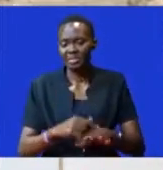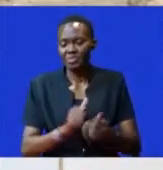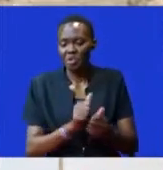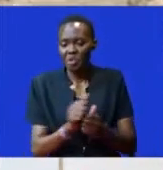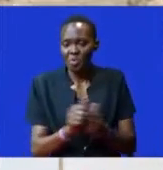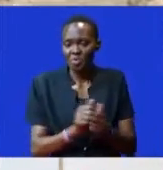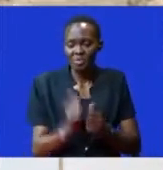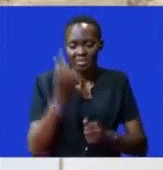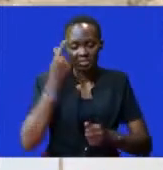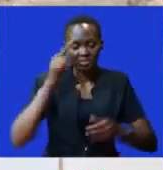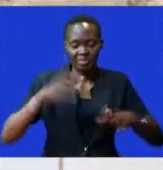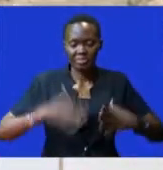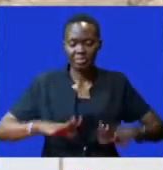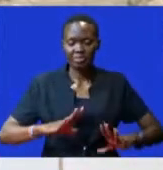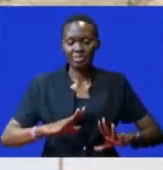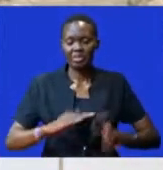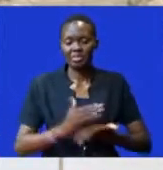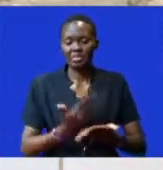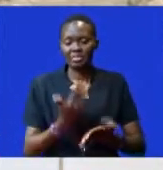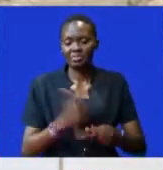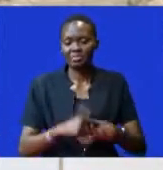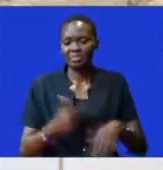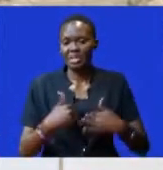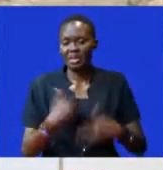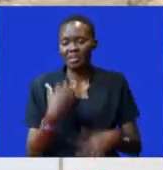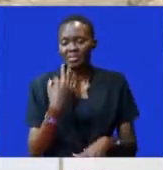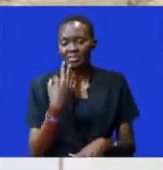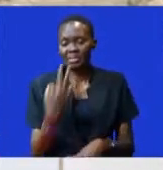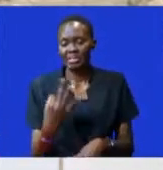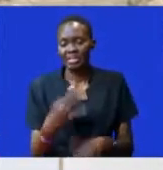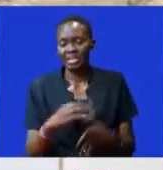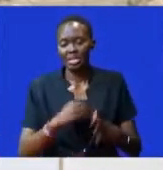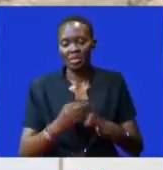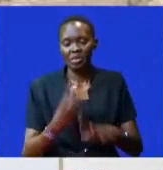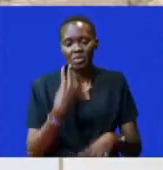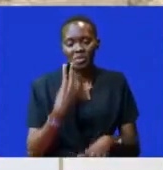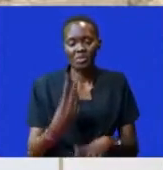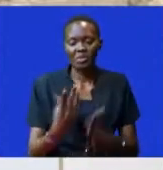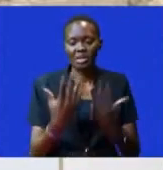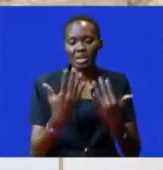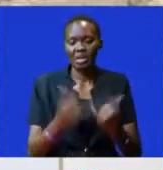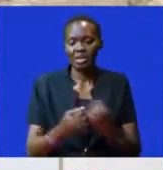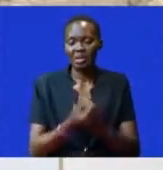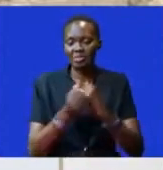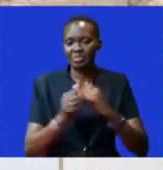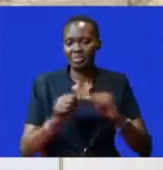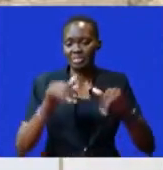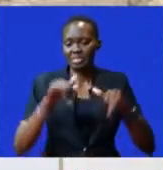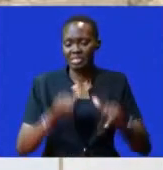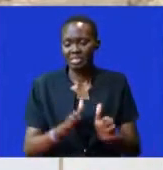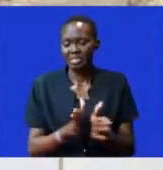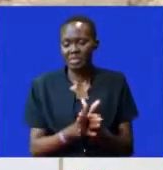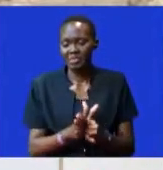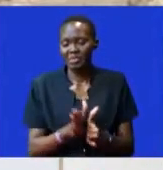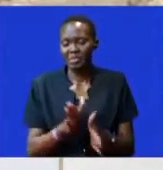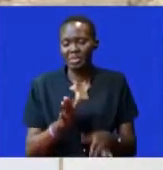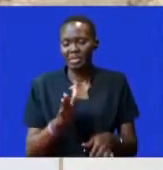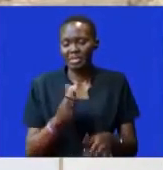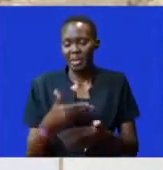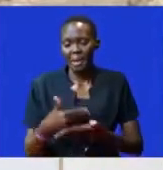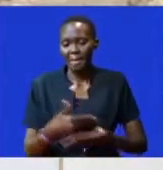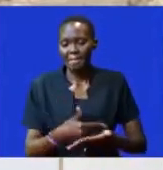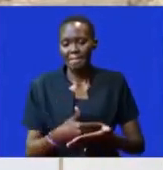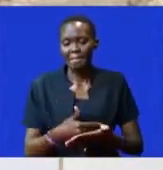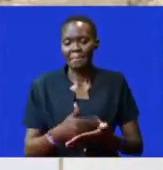samoro ayudo 300. To ken pesa ok anyal bedo kode tu. Kune bende tama nikech nyathi bende madho